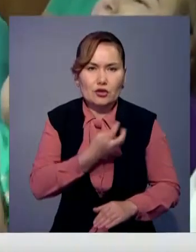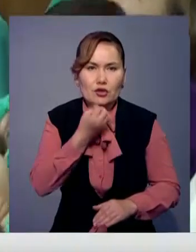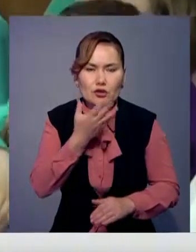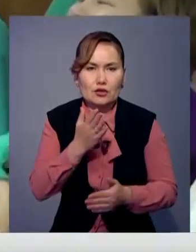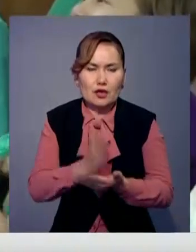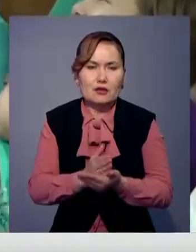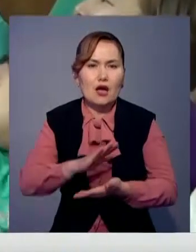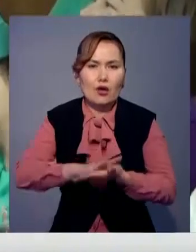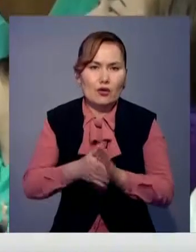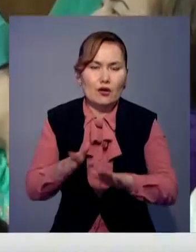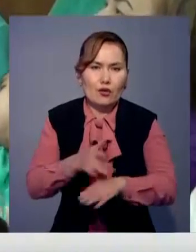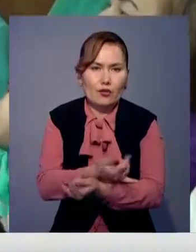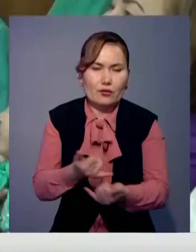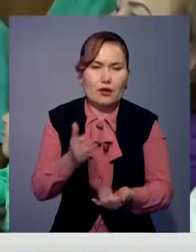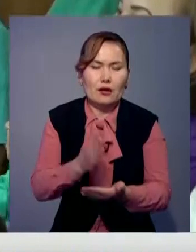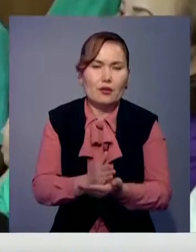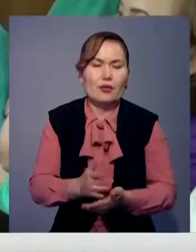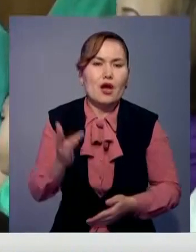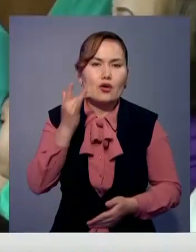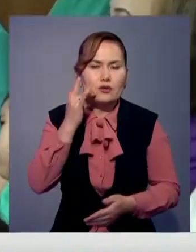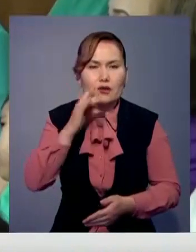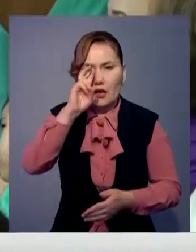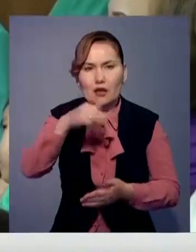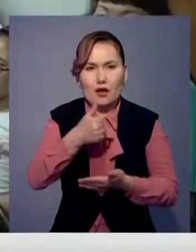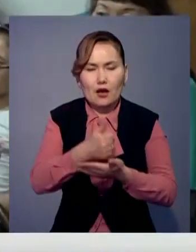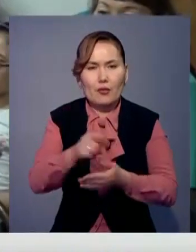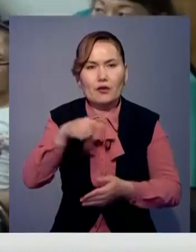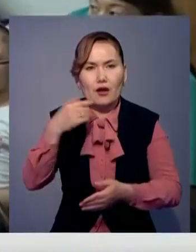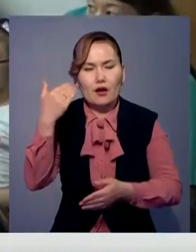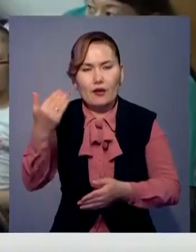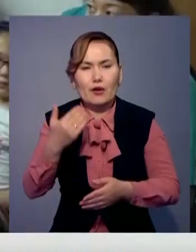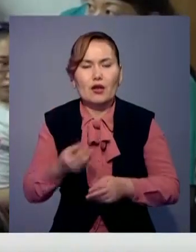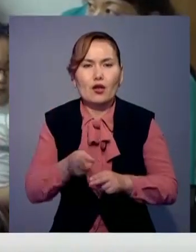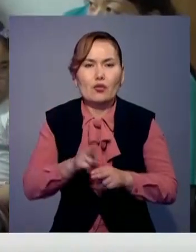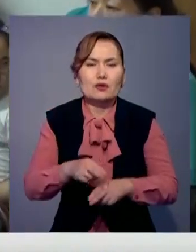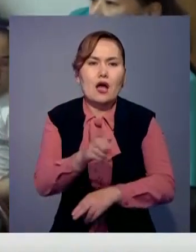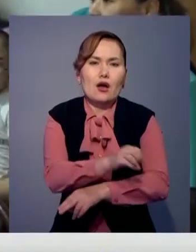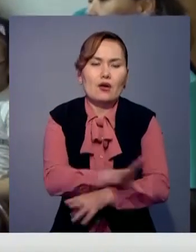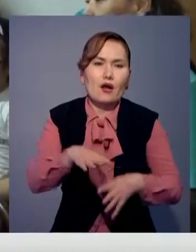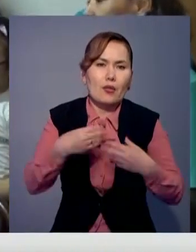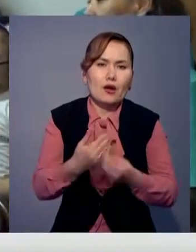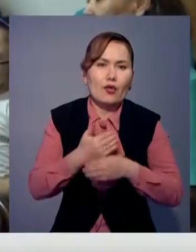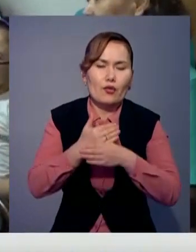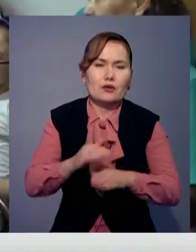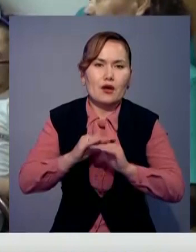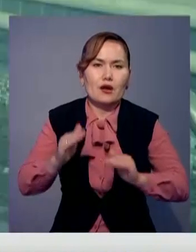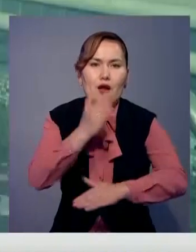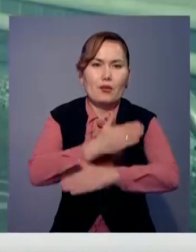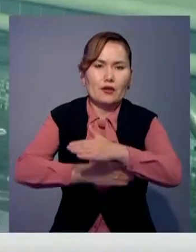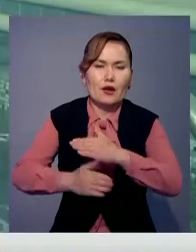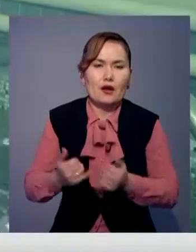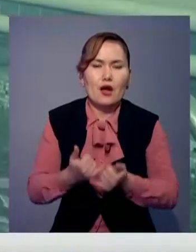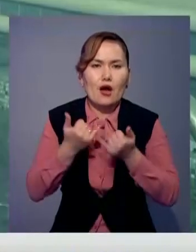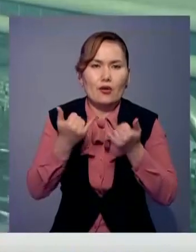жасалған. Мемлекет басшысы халыққа жолдауында әлеуметтік салаға басымдық берген болатын. Сал ауруына шалдыққан балаларды оңалту